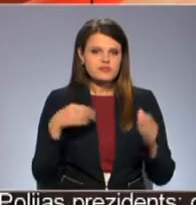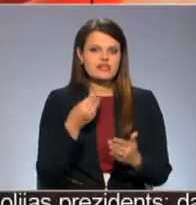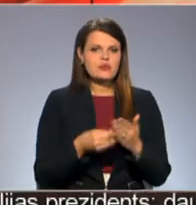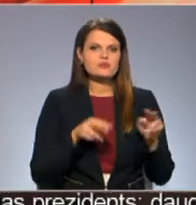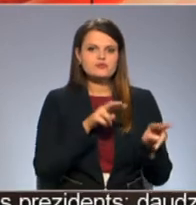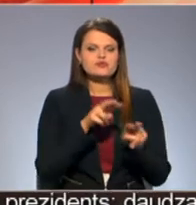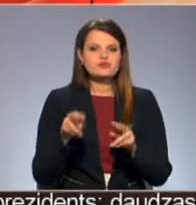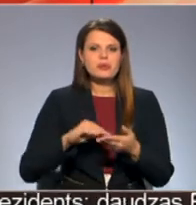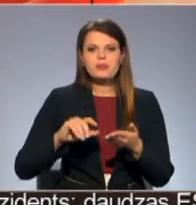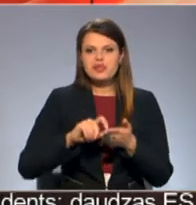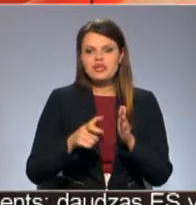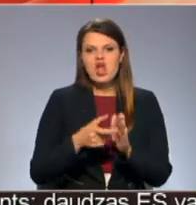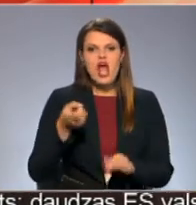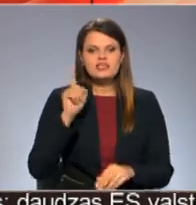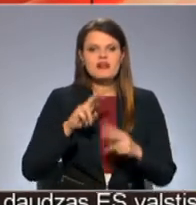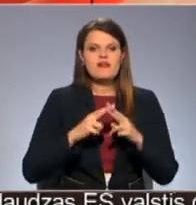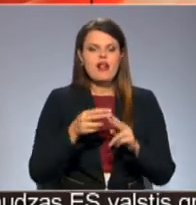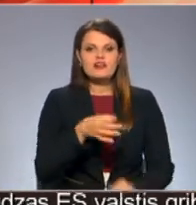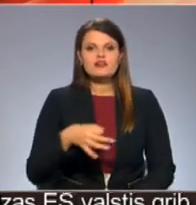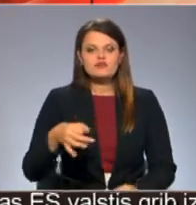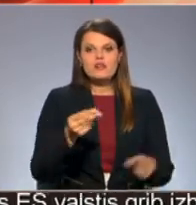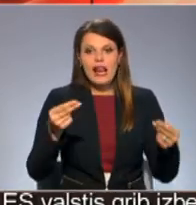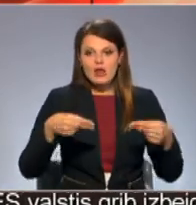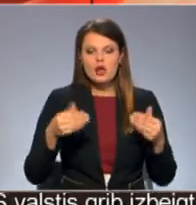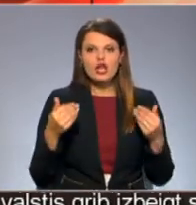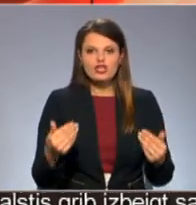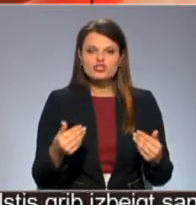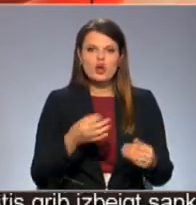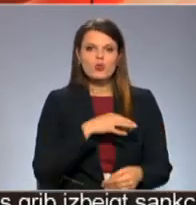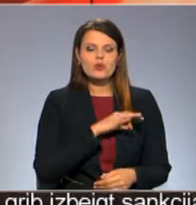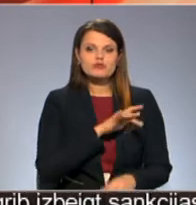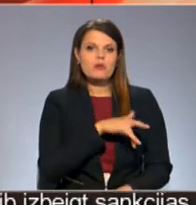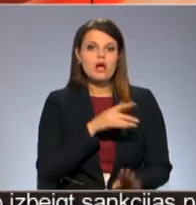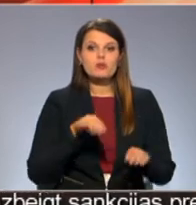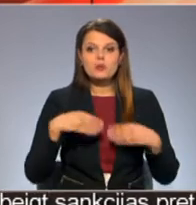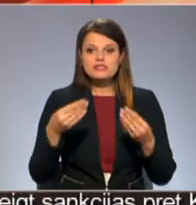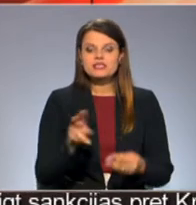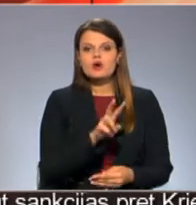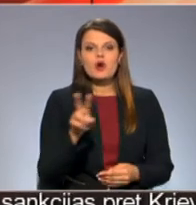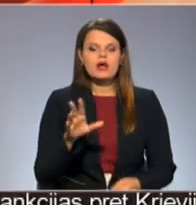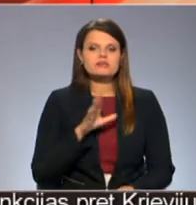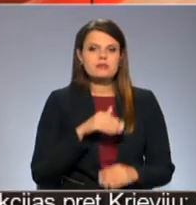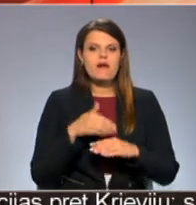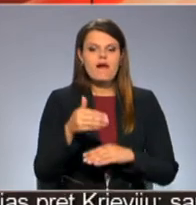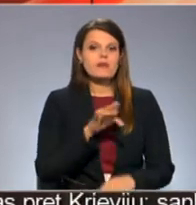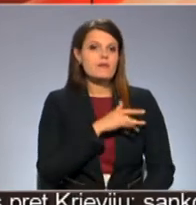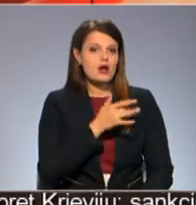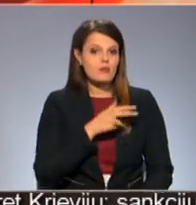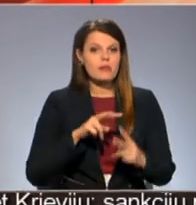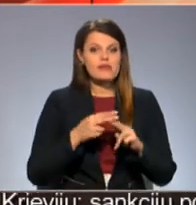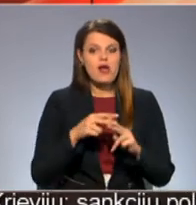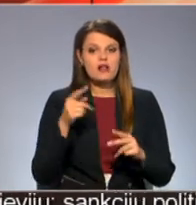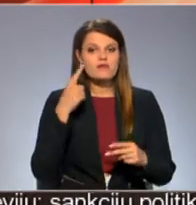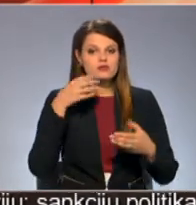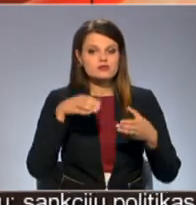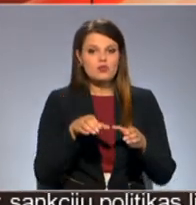Iepirkuma uzraudzības birojas ir aizliedzis Jelgavas novadam slēgt līgumu ar līdzinējo juridisko pakalpojumu sniedzēju, kas bijis ārpakalpojums. Jelgavas